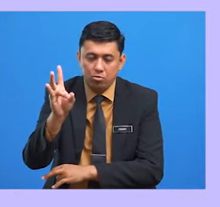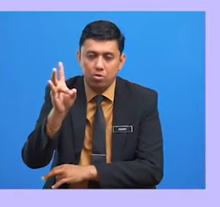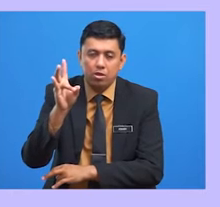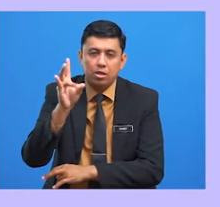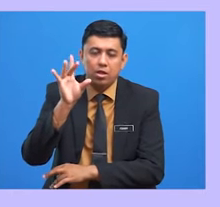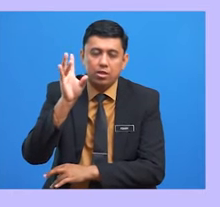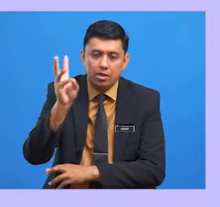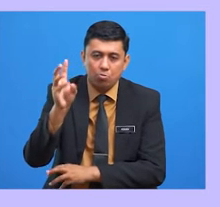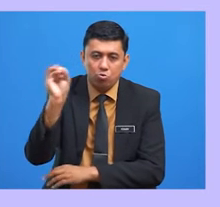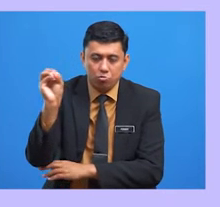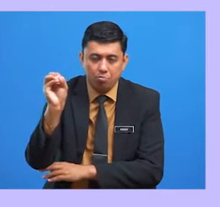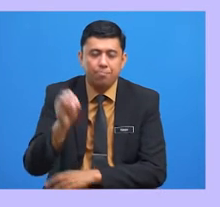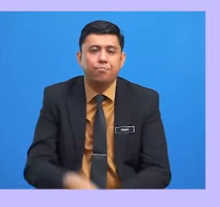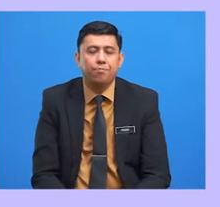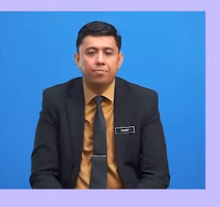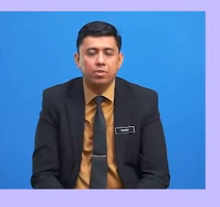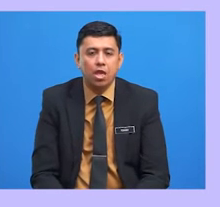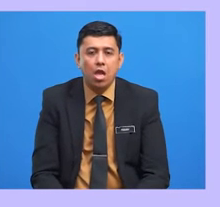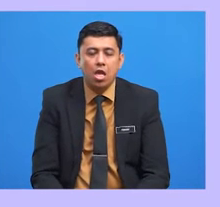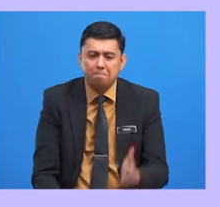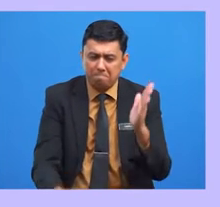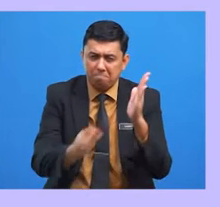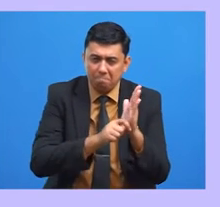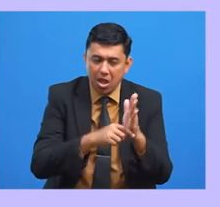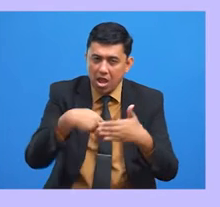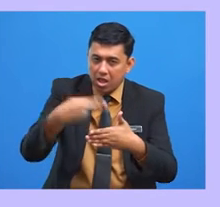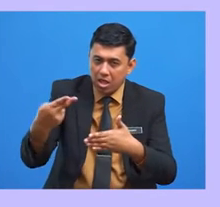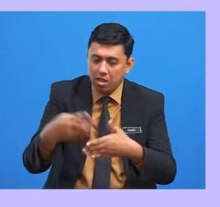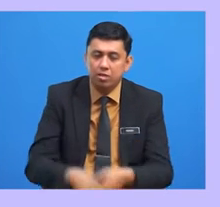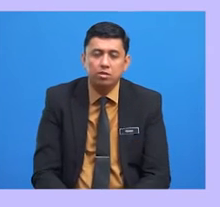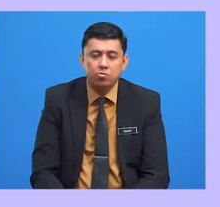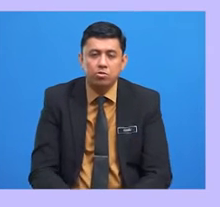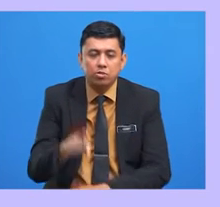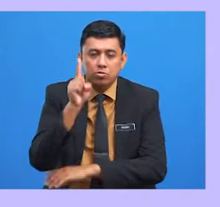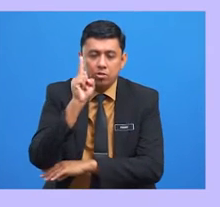RM5,760. Maka di sini berlaku penambahan jumlah hasil sebanyak